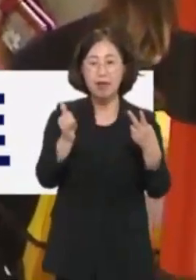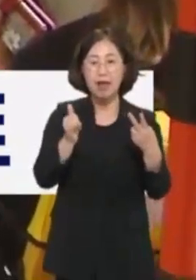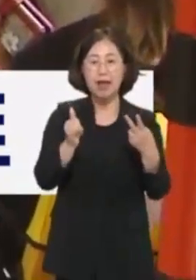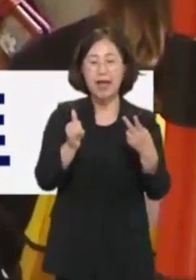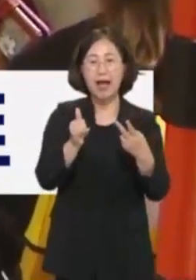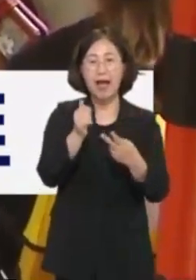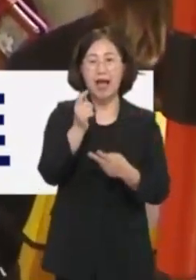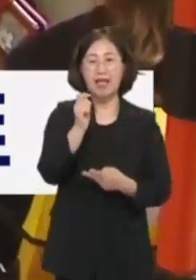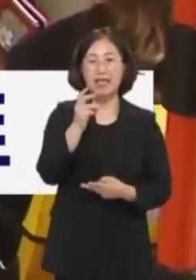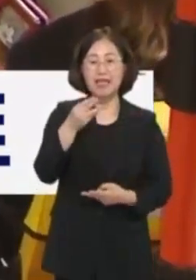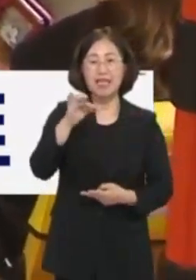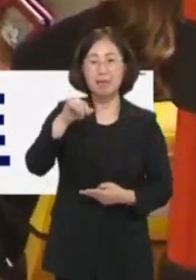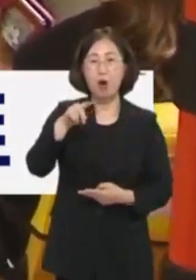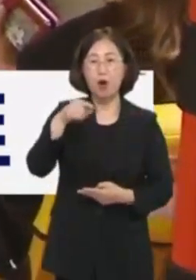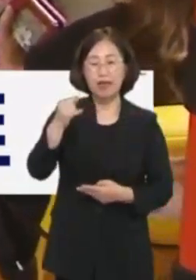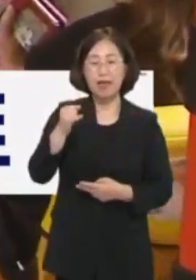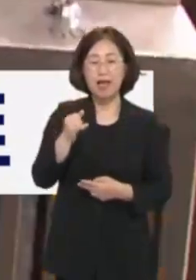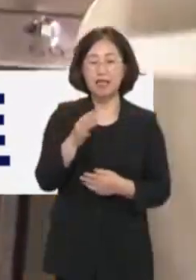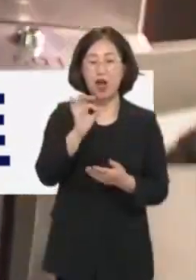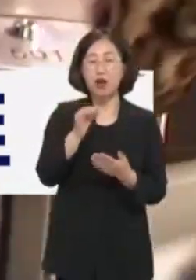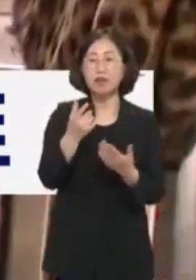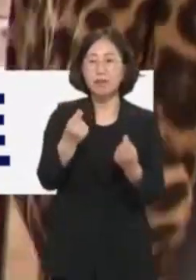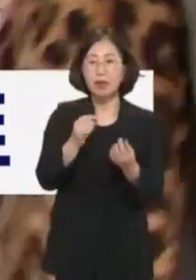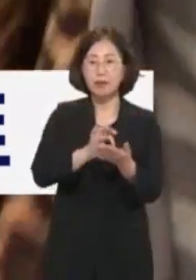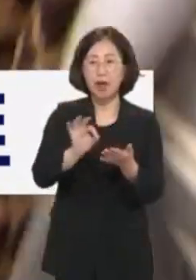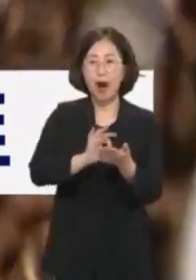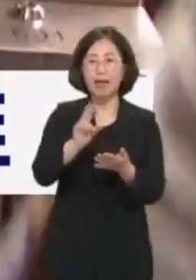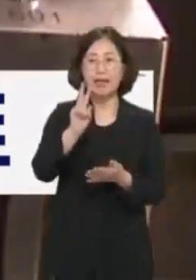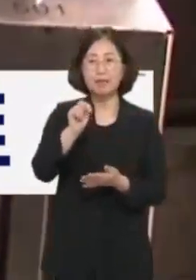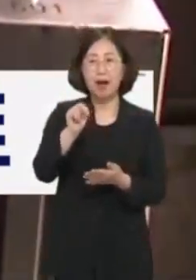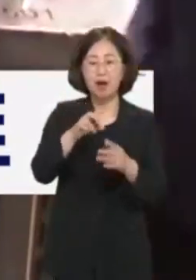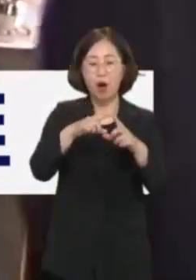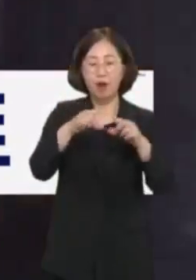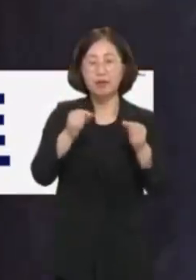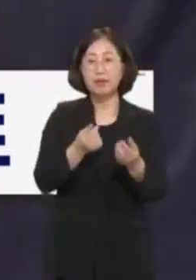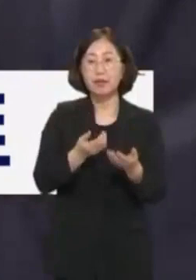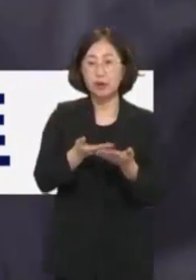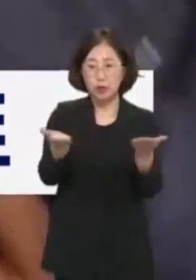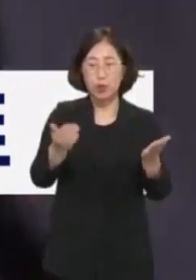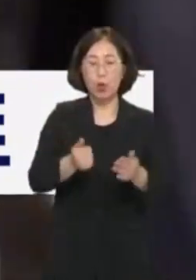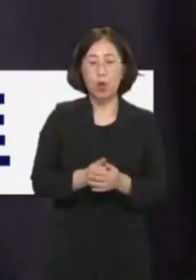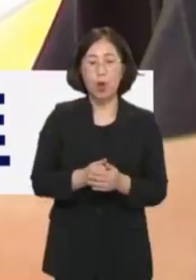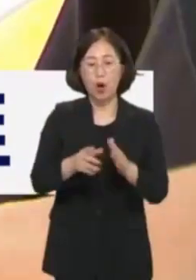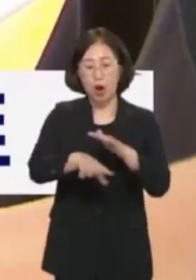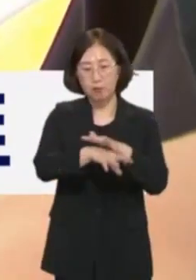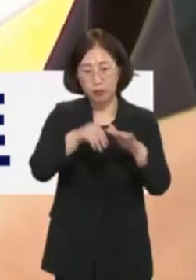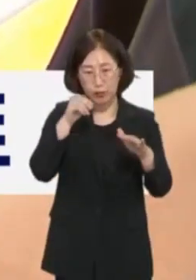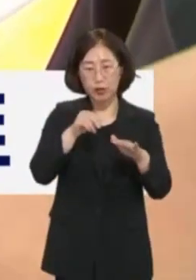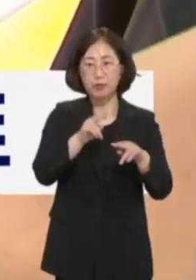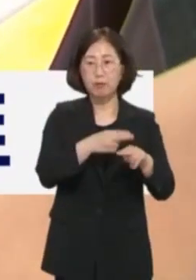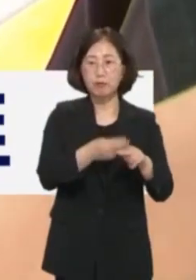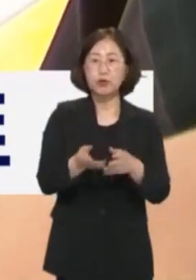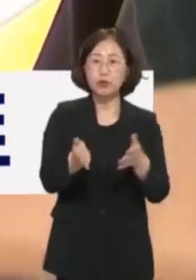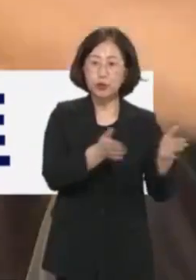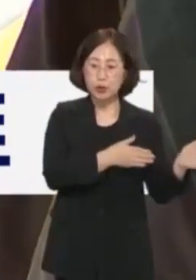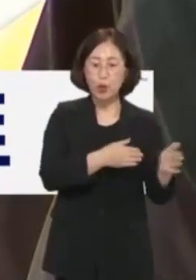앱에서 현금처럼 사용할 수 있는 2만 원 상당의 티마일리지를 지급하고 경품 추첨과 별도로